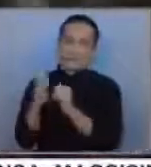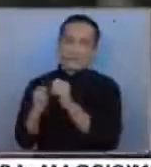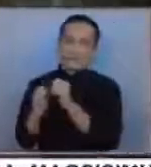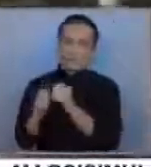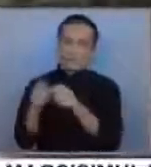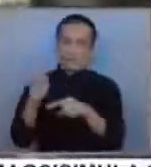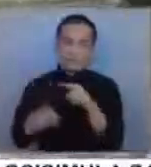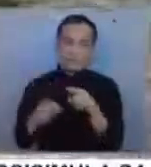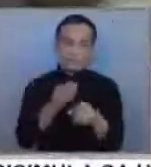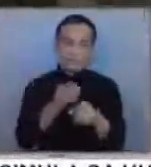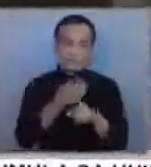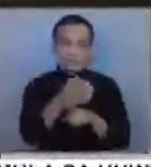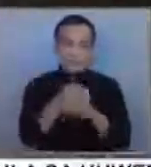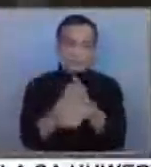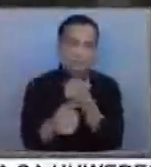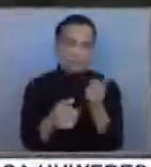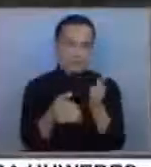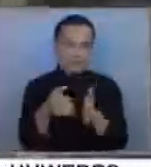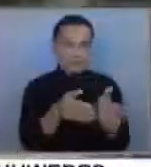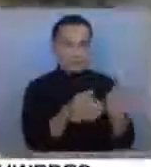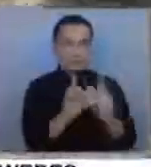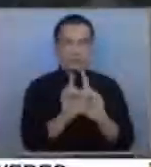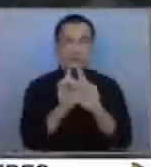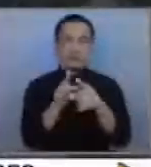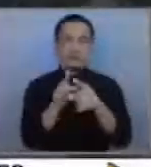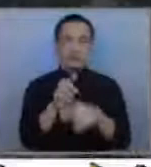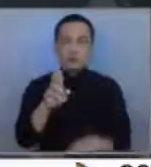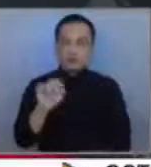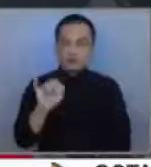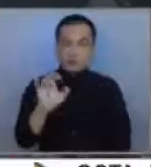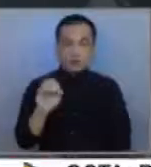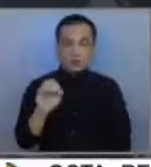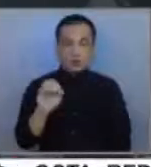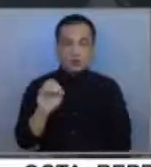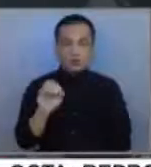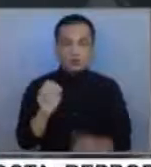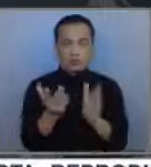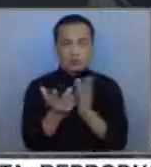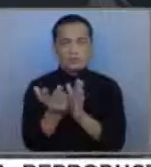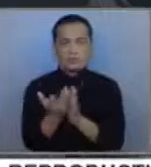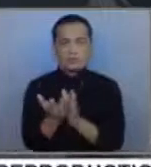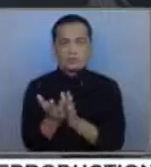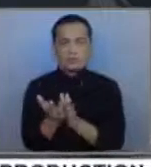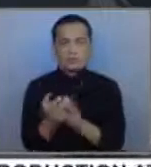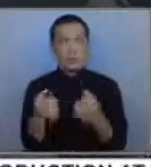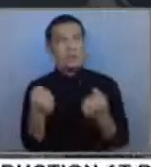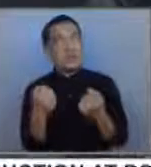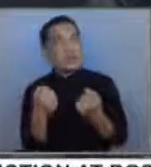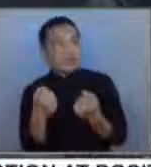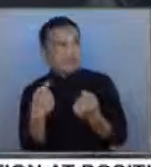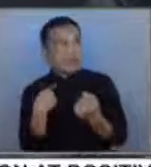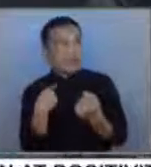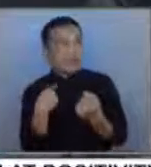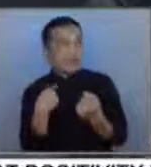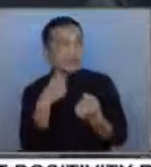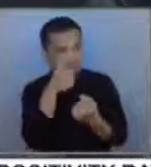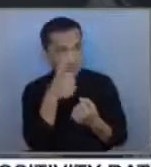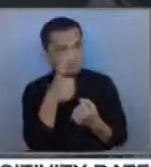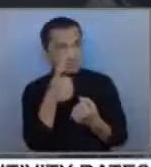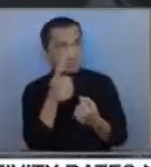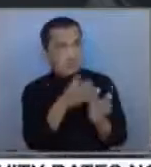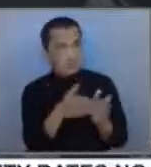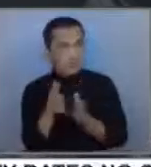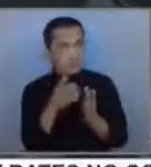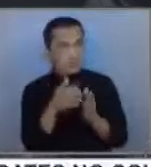kanyang alternatibong ruta patungong Rosario, Pasig. Meron naman siguro magandang plano ang government na routing yan